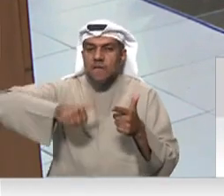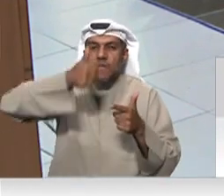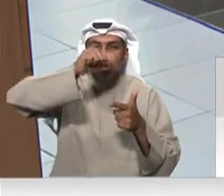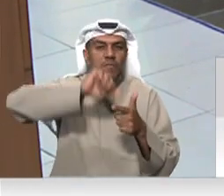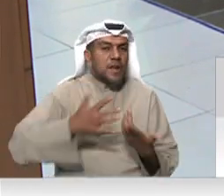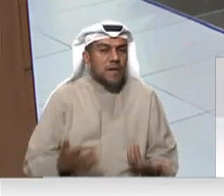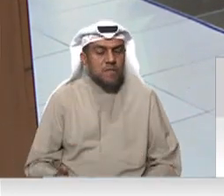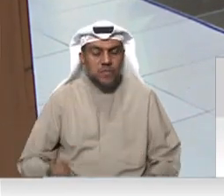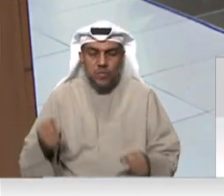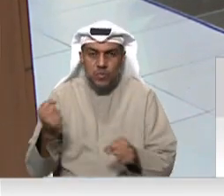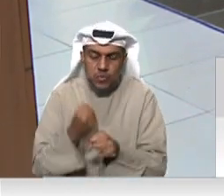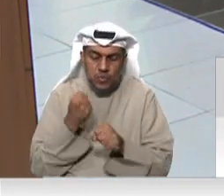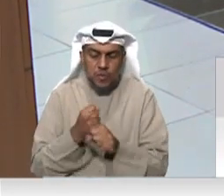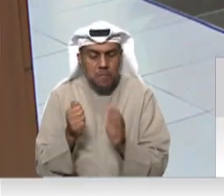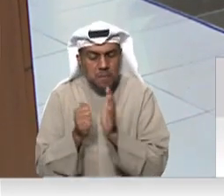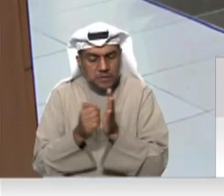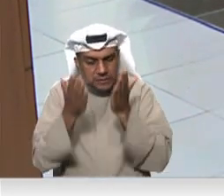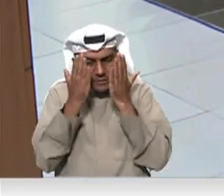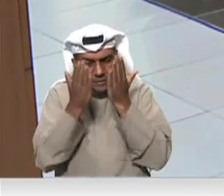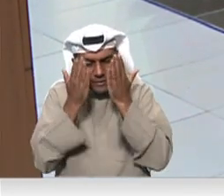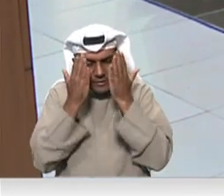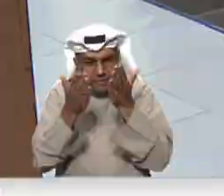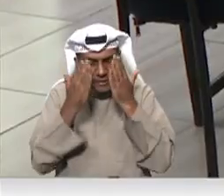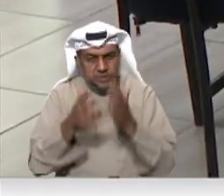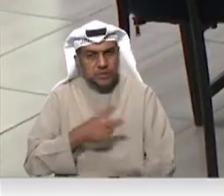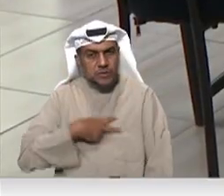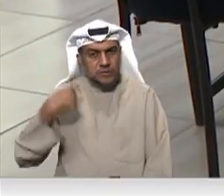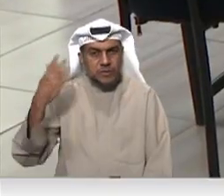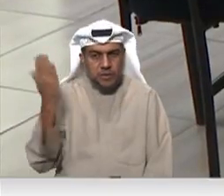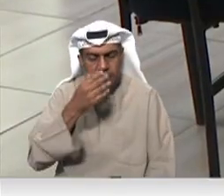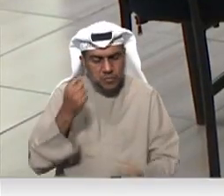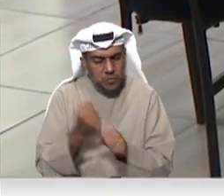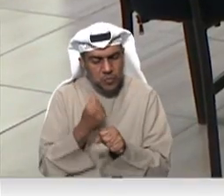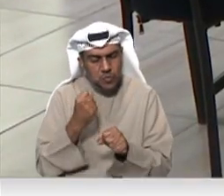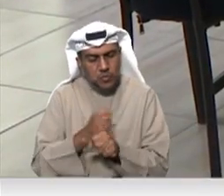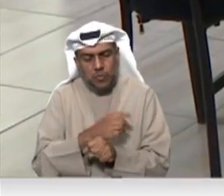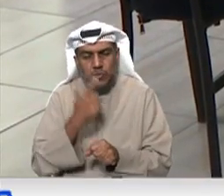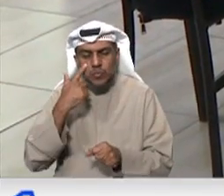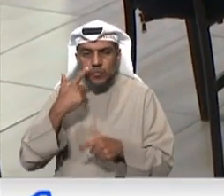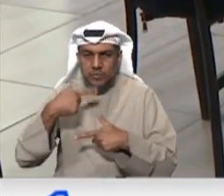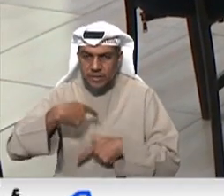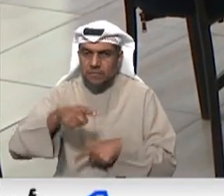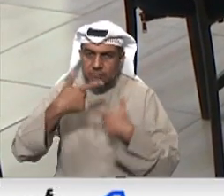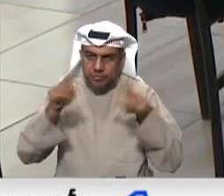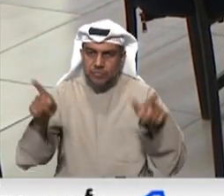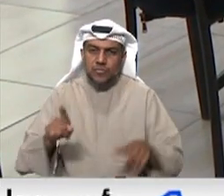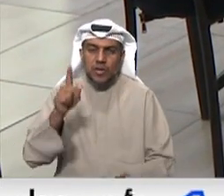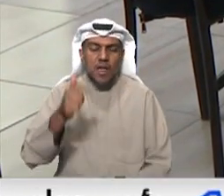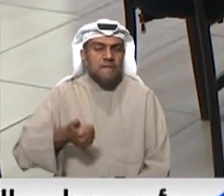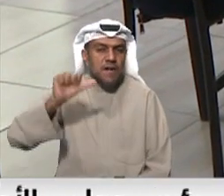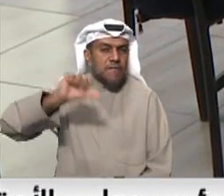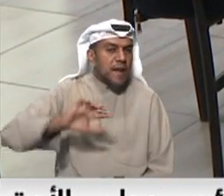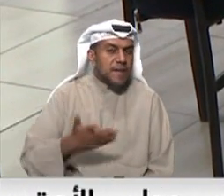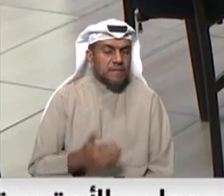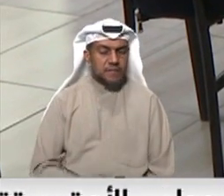الطلبه وجهود وزاره التربيه في الفصل الدراسي الاول ديما دحدل تلفزيون دوله الكويت